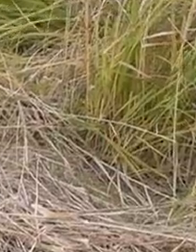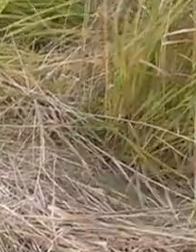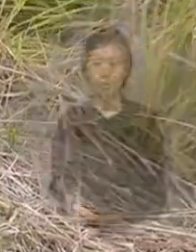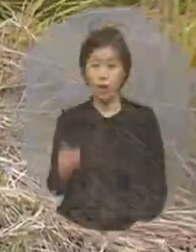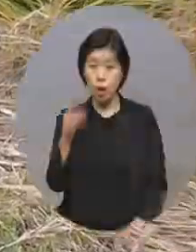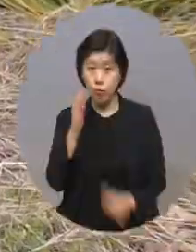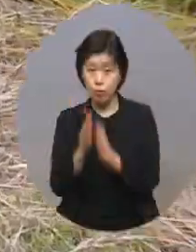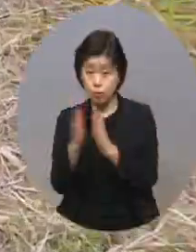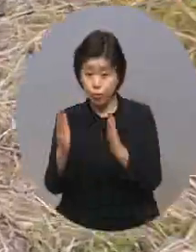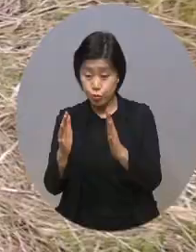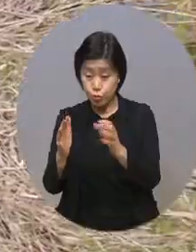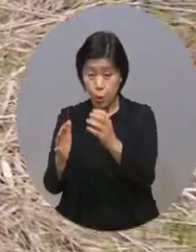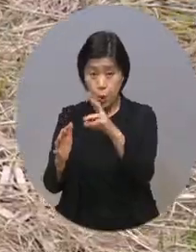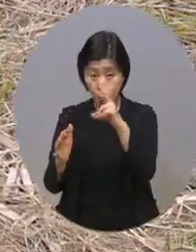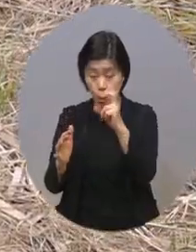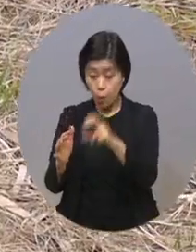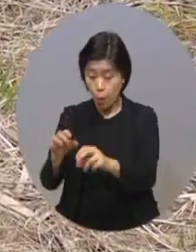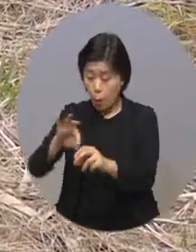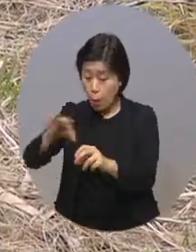있죠?